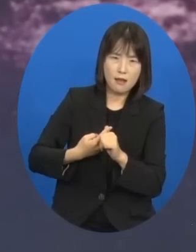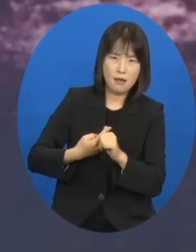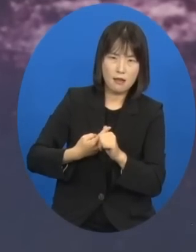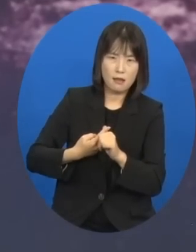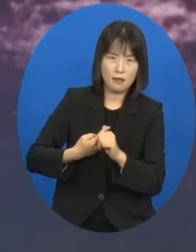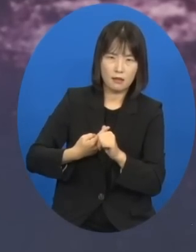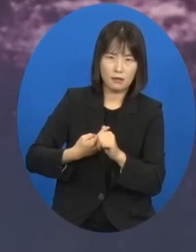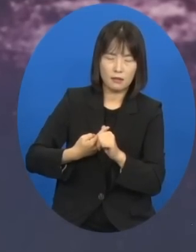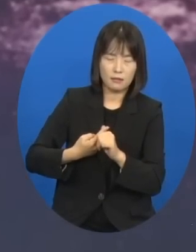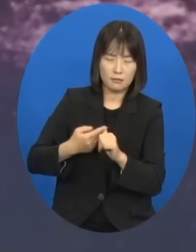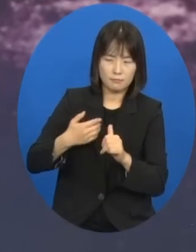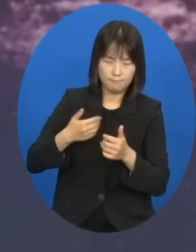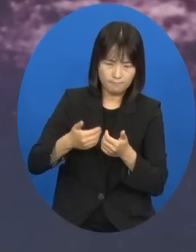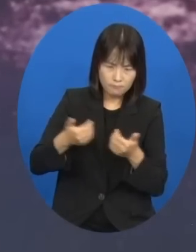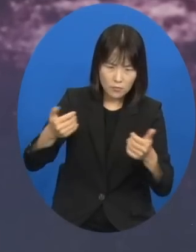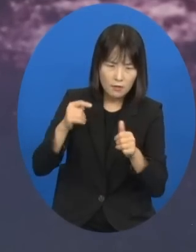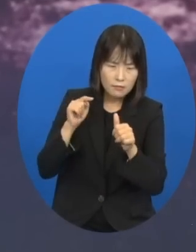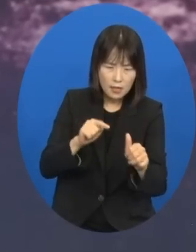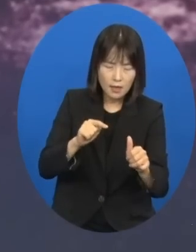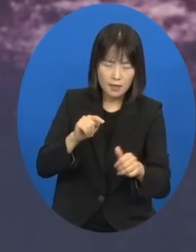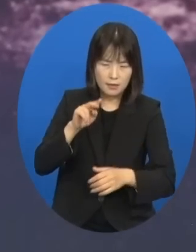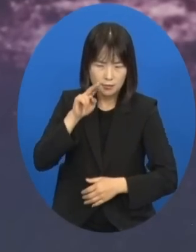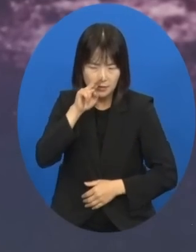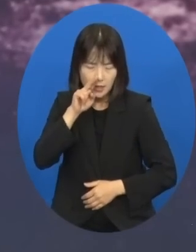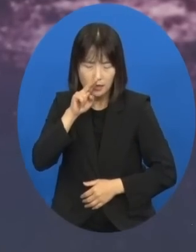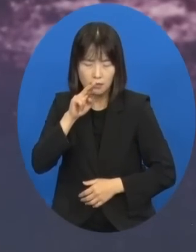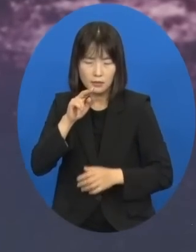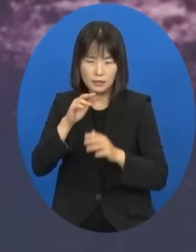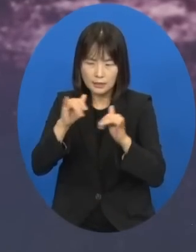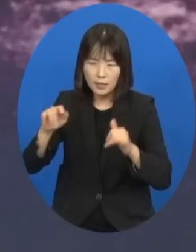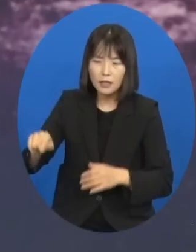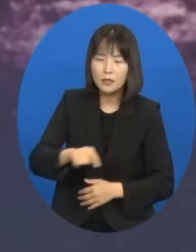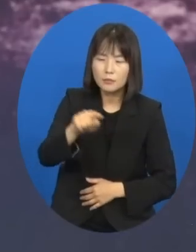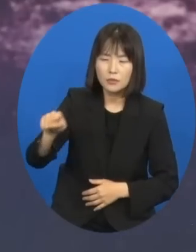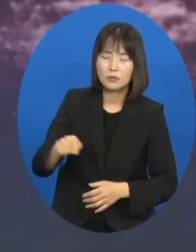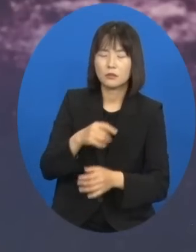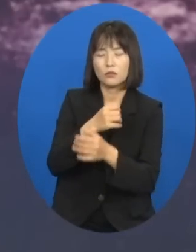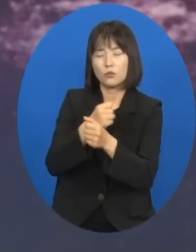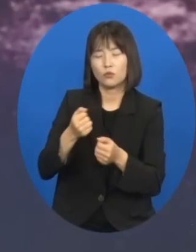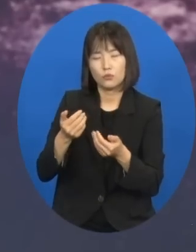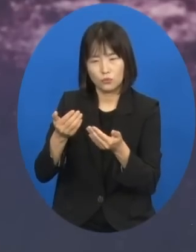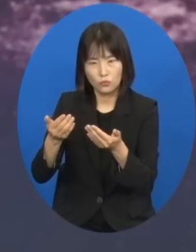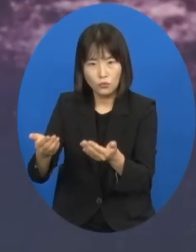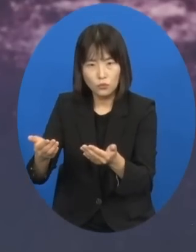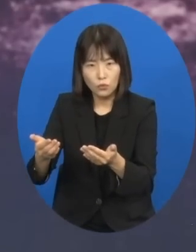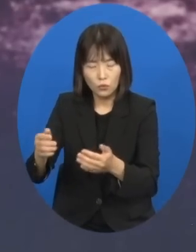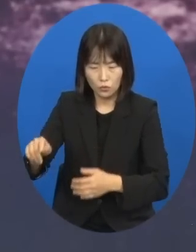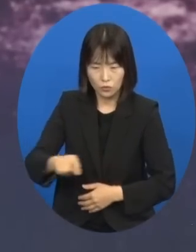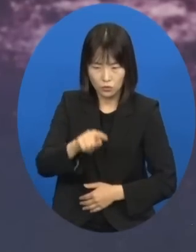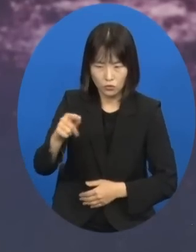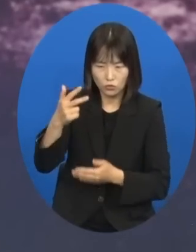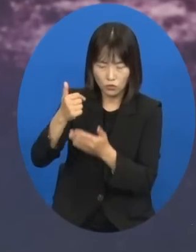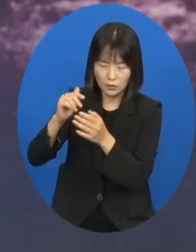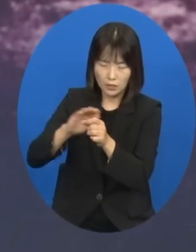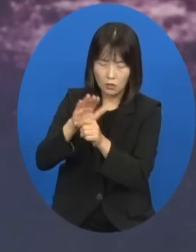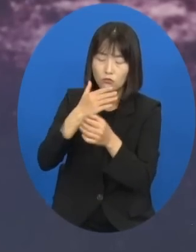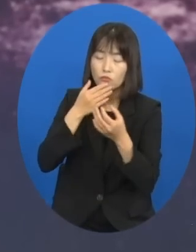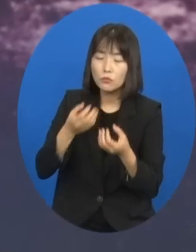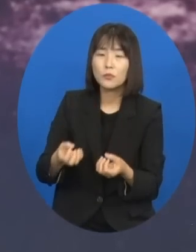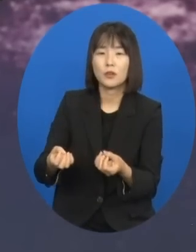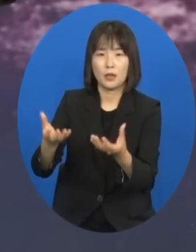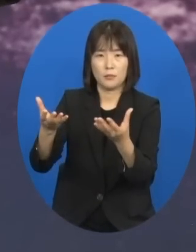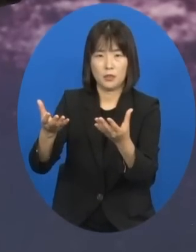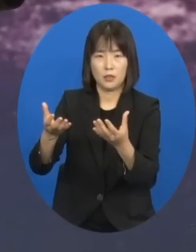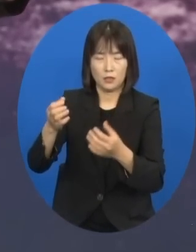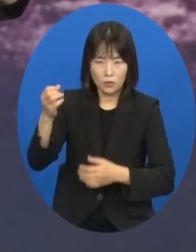비난하고 떠나라고 시기하고 그렇게 했던 사람을 이 시간 용서하고 그 사람을 주의 사랑으로 축복합니다.